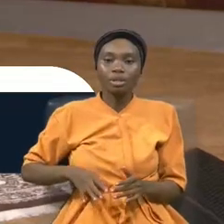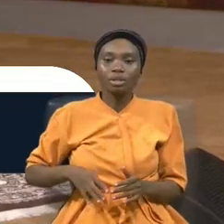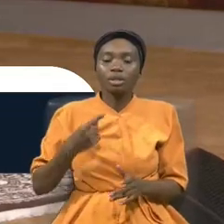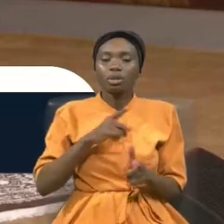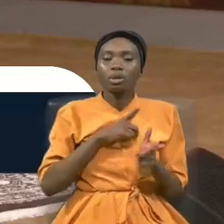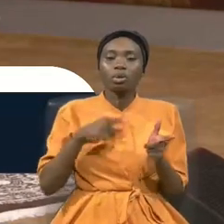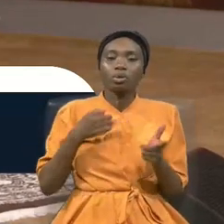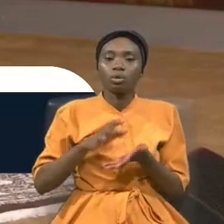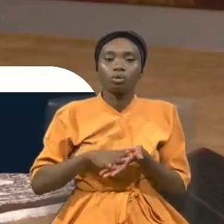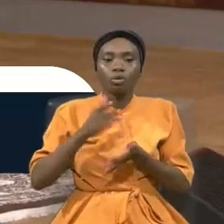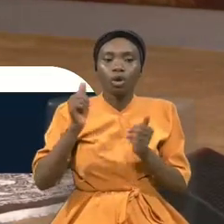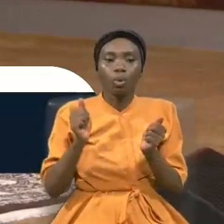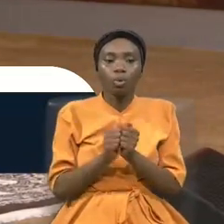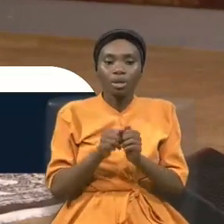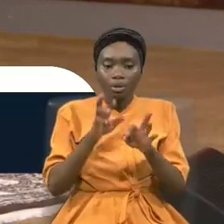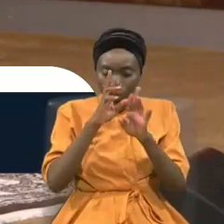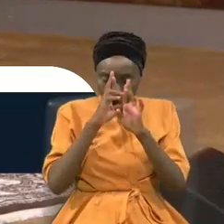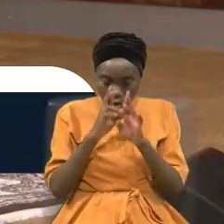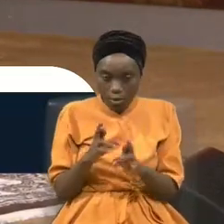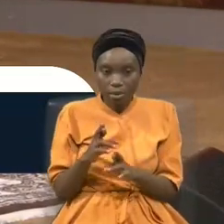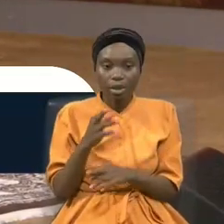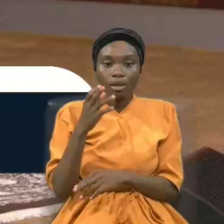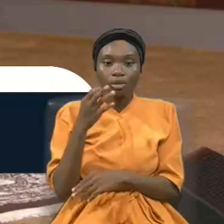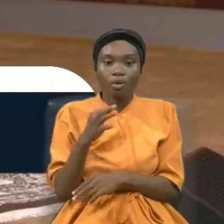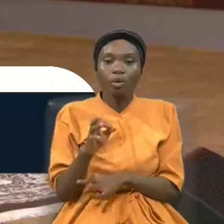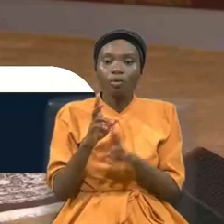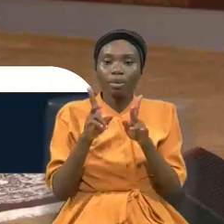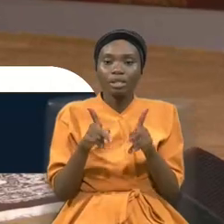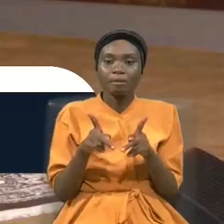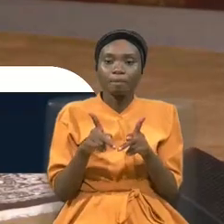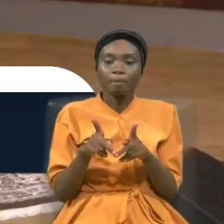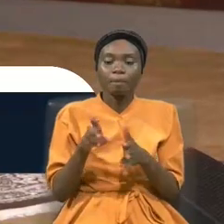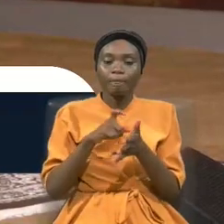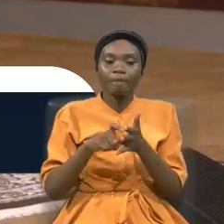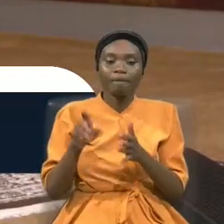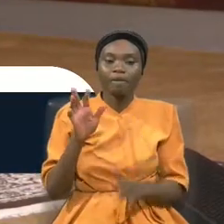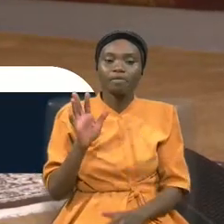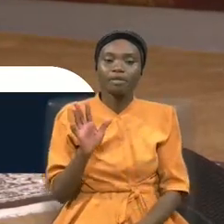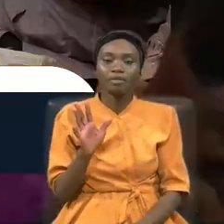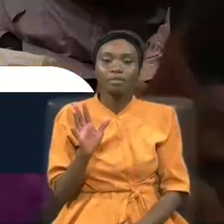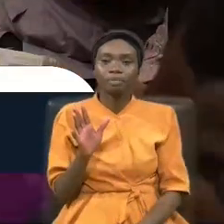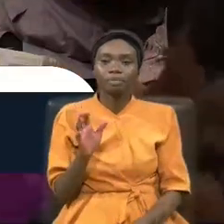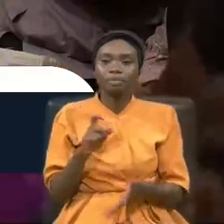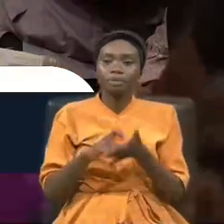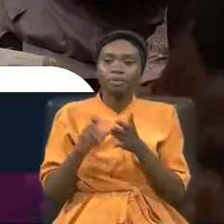Jésus-Christ soit exempte de toute acception de personne. Voilà le verset 5.